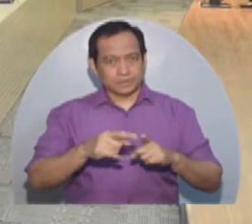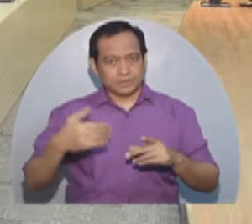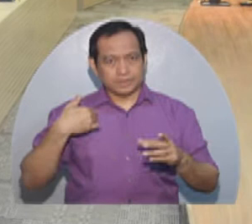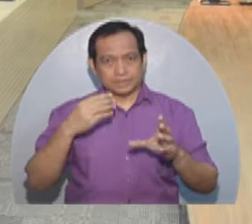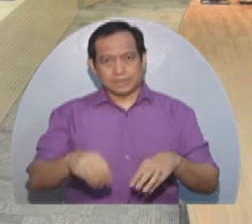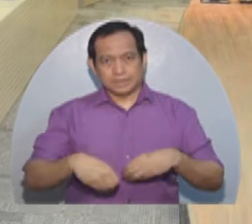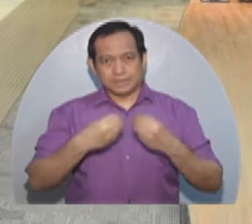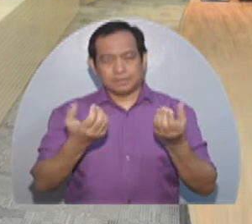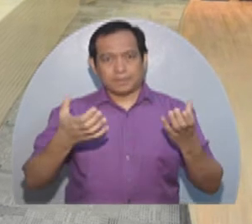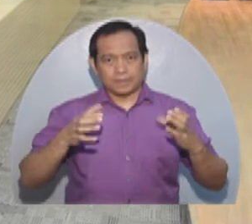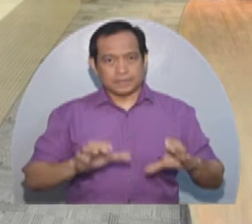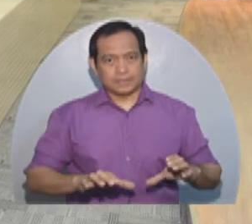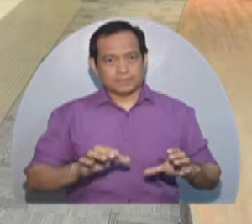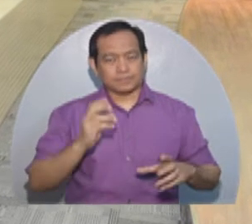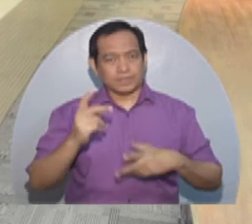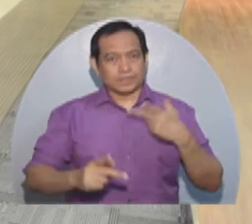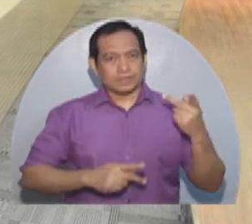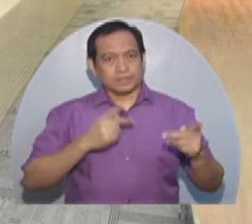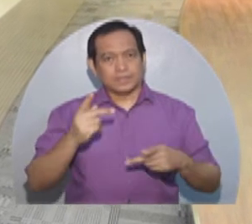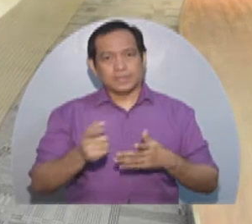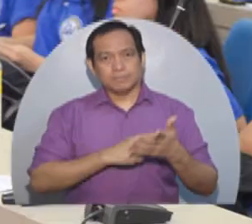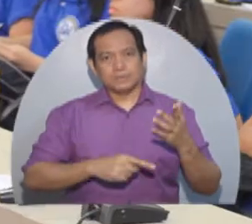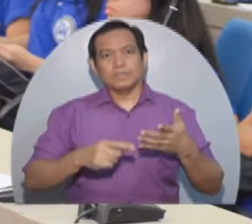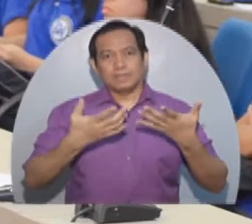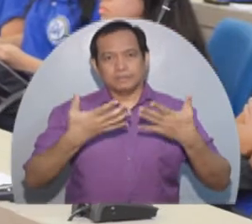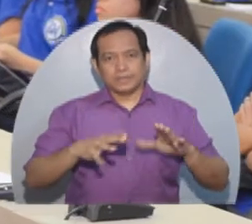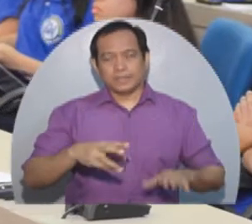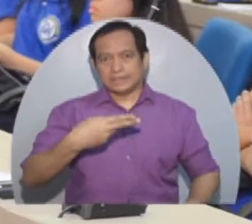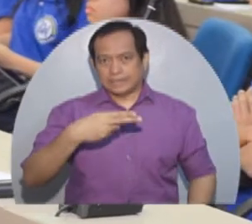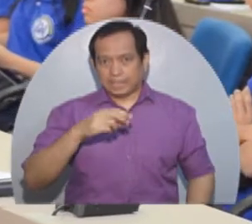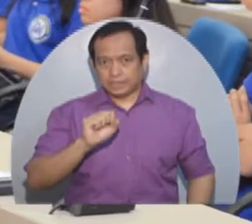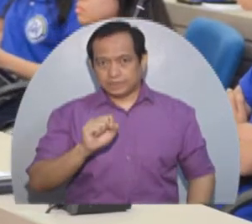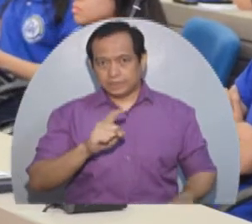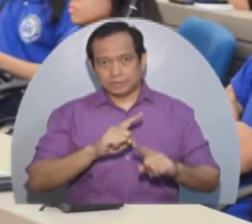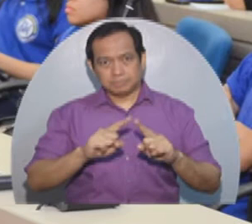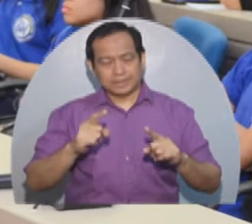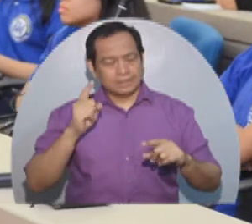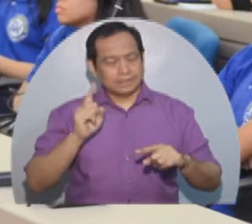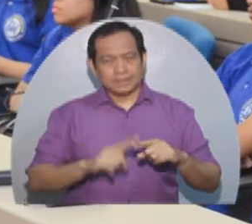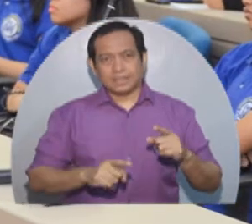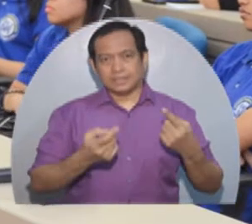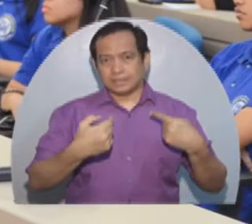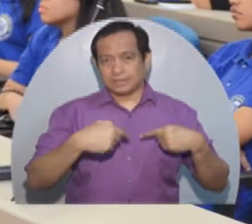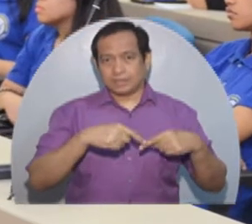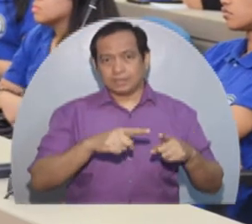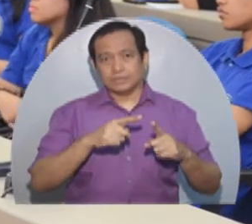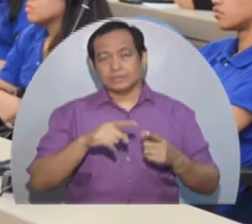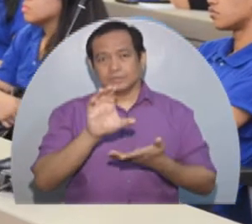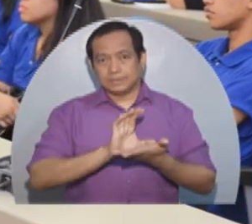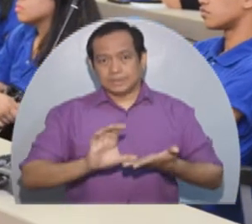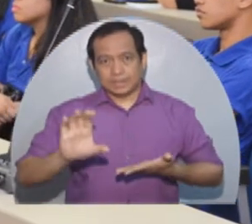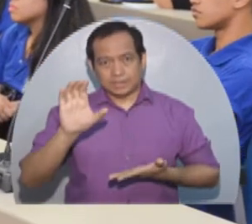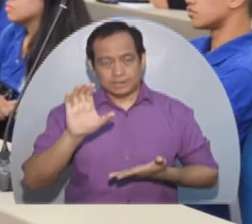rin pauhuli ang pagbibigay pagkakataon sa mga kabataan natin nagsisipagtapos ng high school, ngunit walang kakayahan